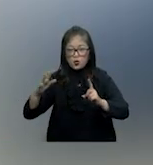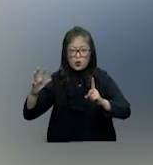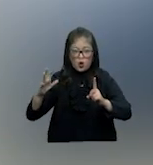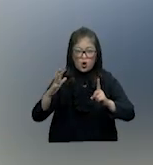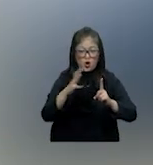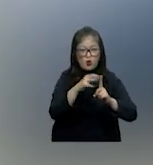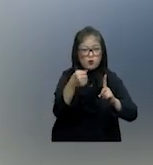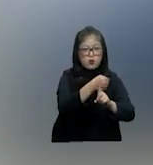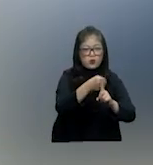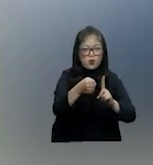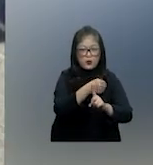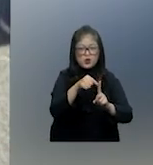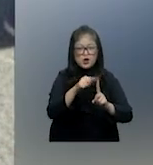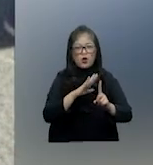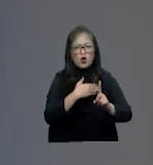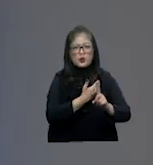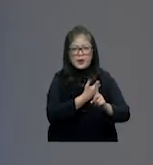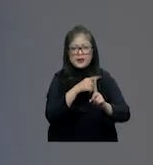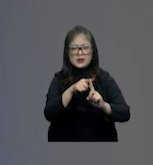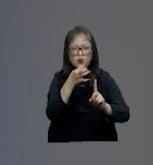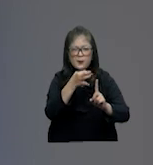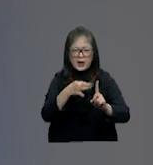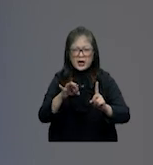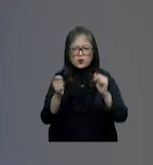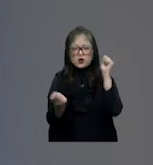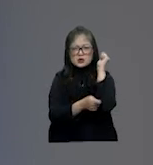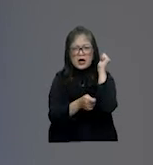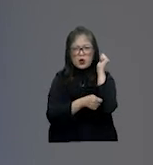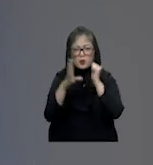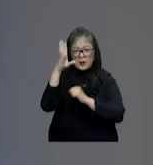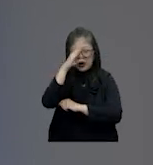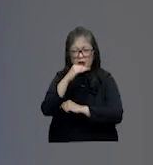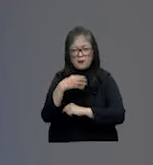baru pulang dari ronda malam mengalami luka sabetan senjata tajam di punggung.